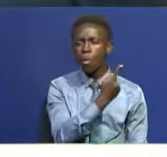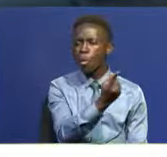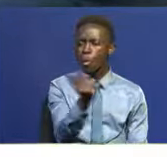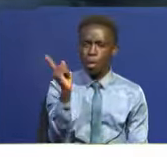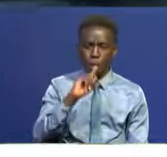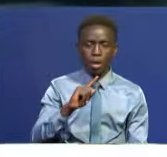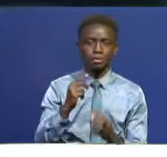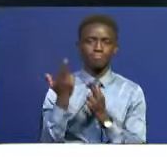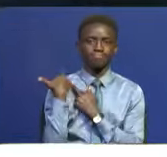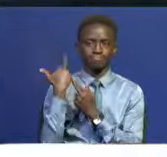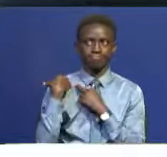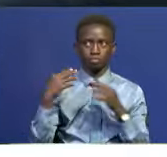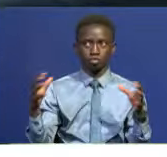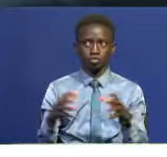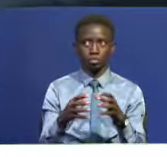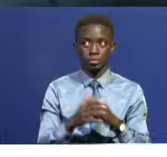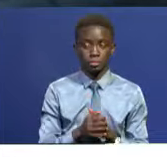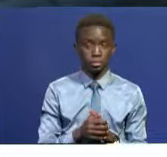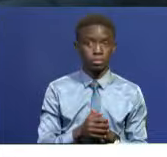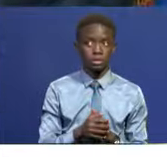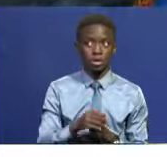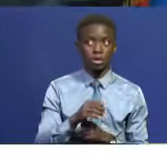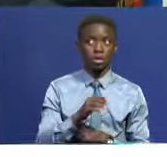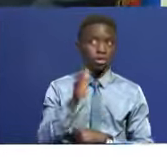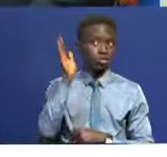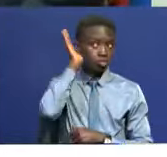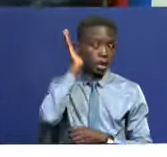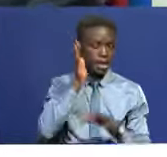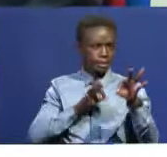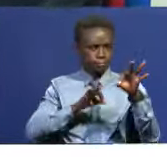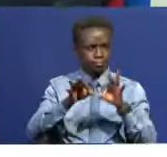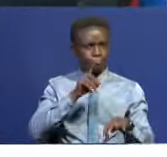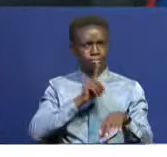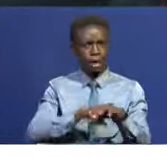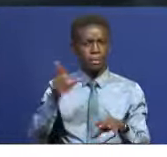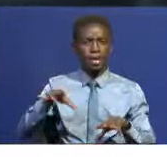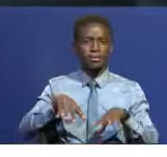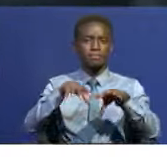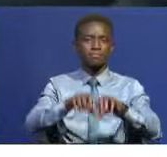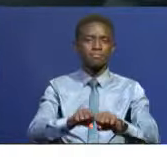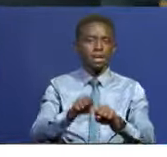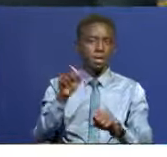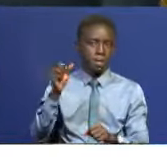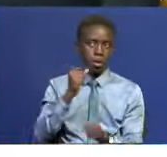hayo walipochukua rasmi hatamu katika wizara zao. Trevor Ngendo, Darubini.